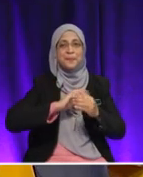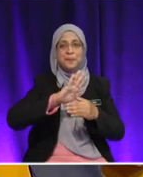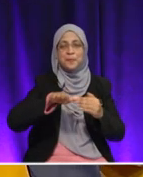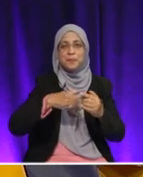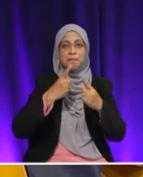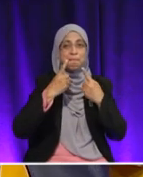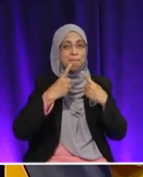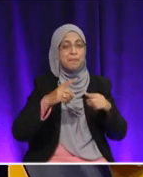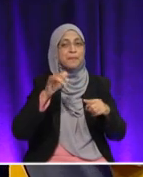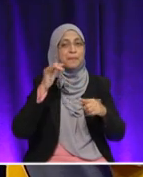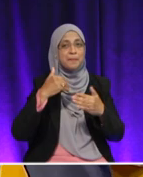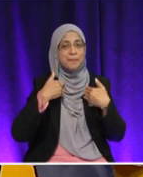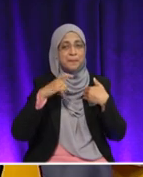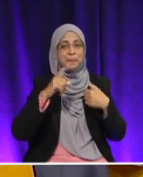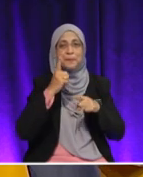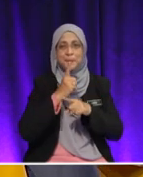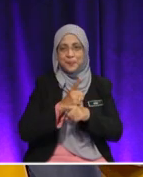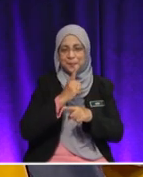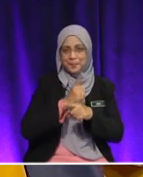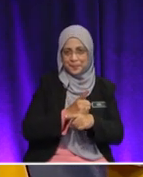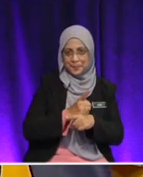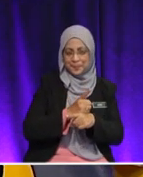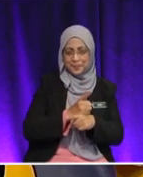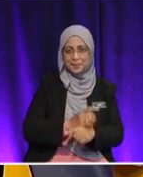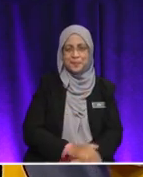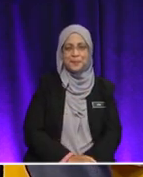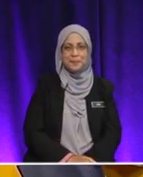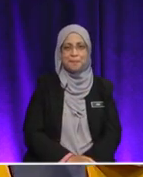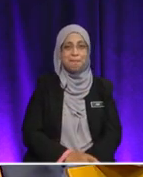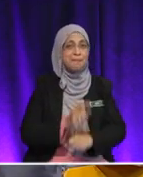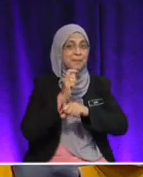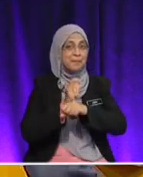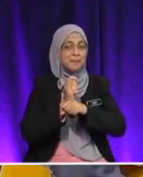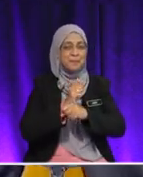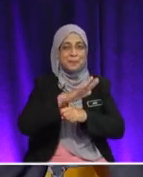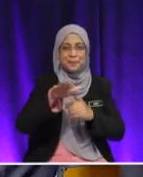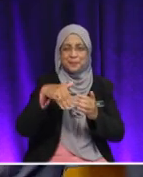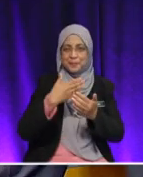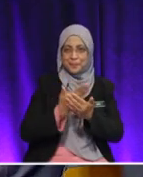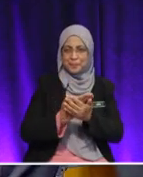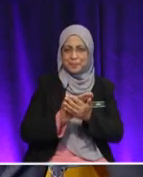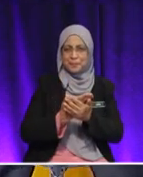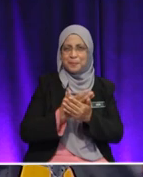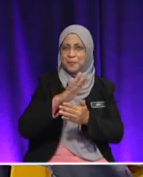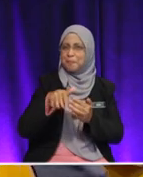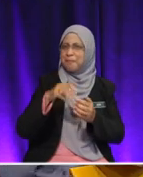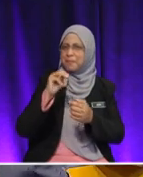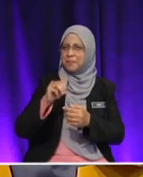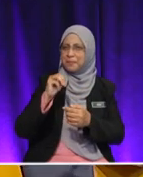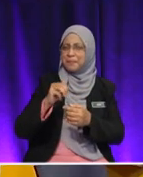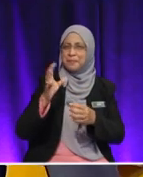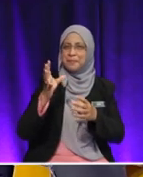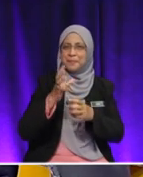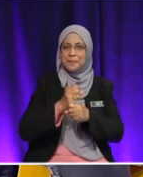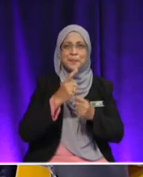pelajar adalah tepat seperti mana yang saya telah tetapkan tanya kepada semua pelajar hampir semua pelajar dalam sesi